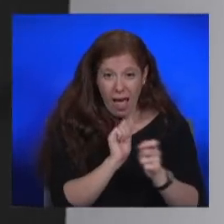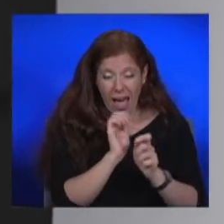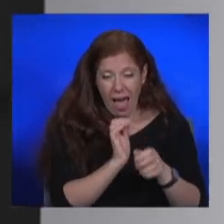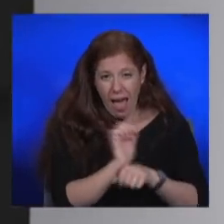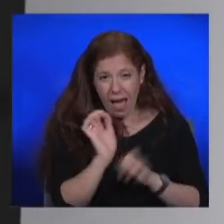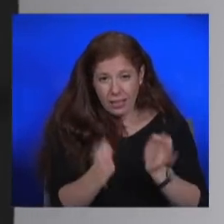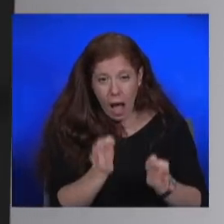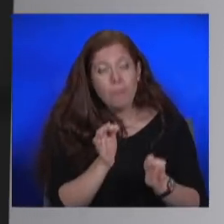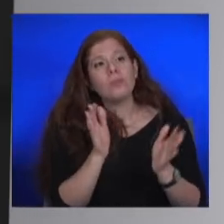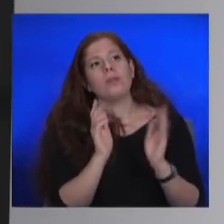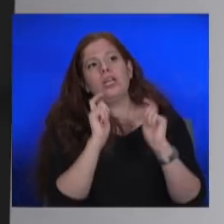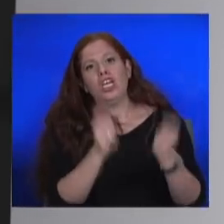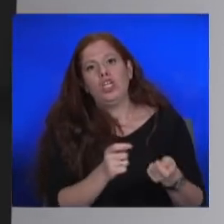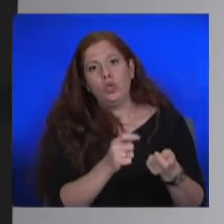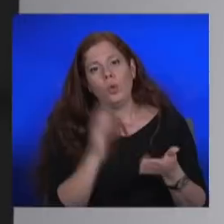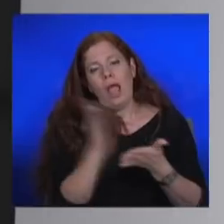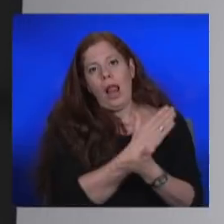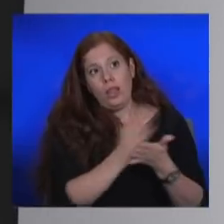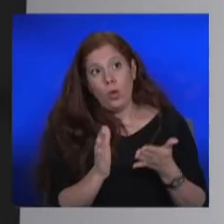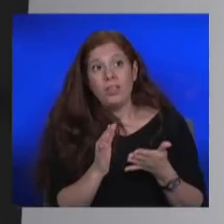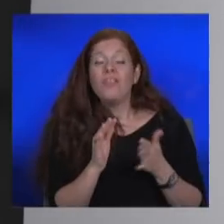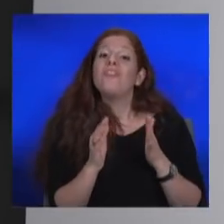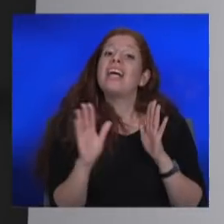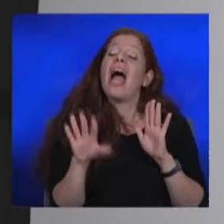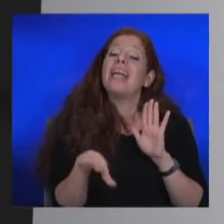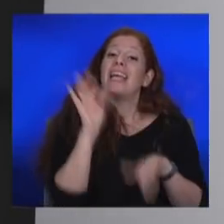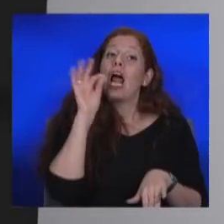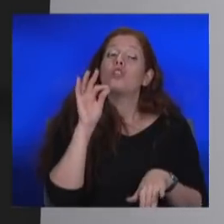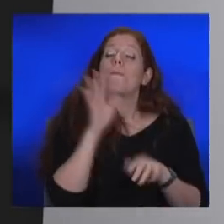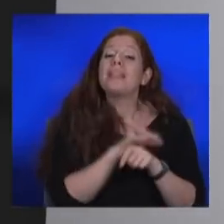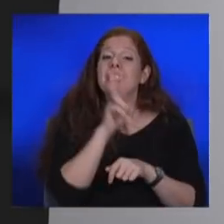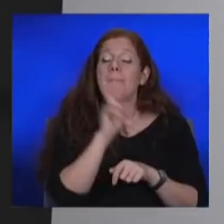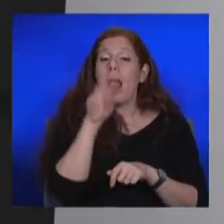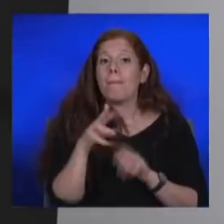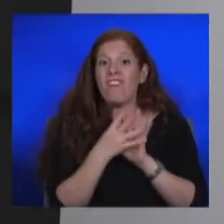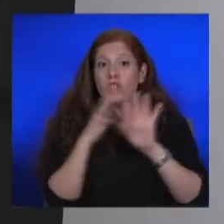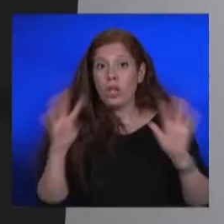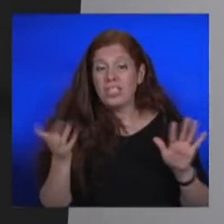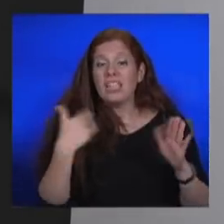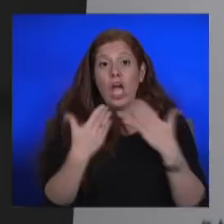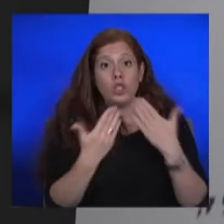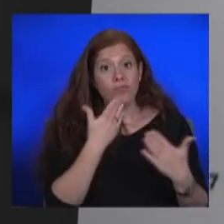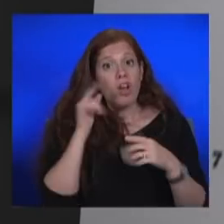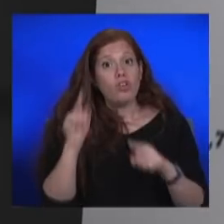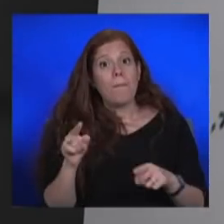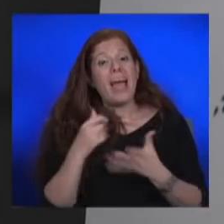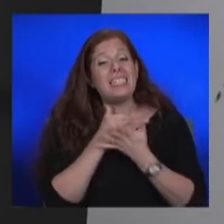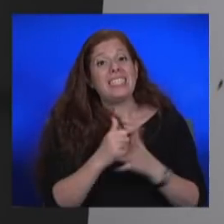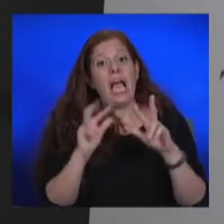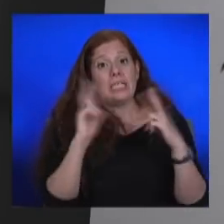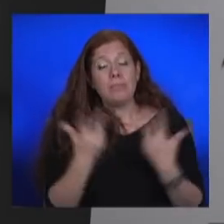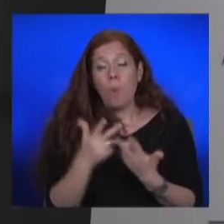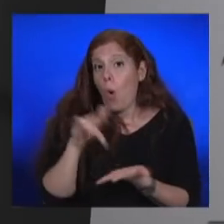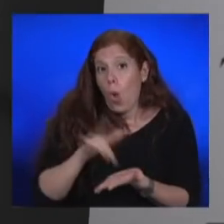של החלטותיה. וכך התגלה שבדצמבר 2019 התקיימה ישיבה שבה אמנם נציגי הציבור לא נכחו,